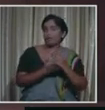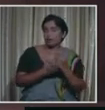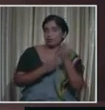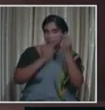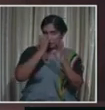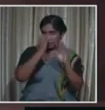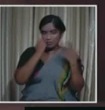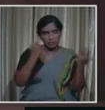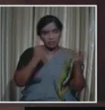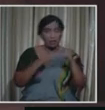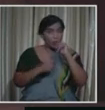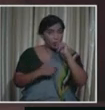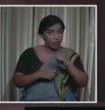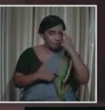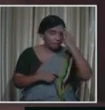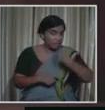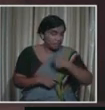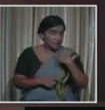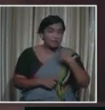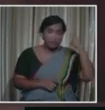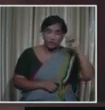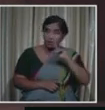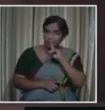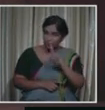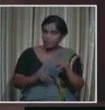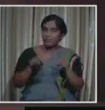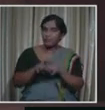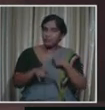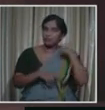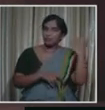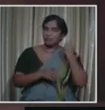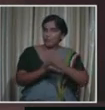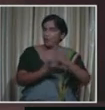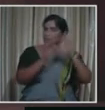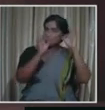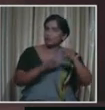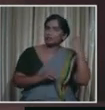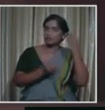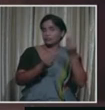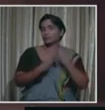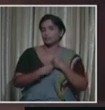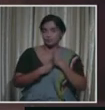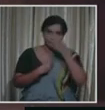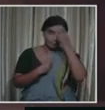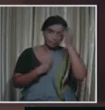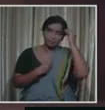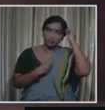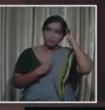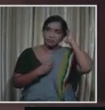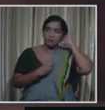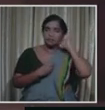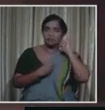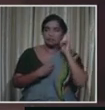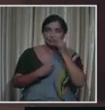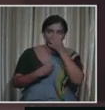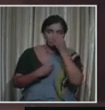එසේ නැතුව ඔබතුමා අවංකව නම් ඊයේ කරලා ද ප්‍රකාශය මට මගේ කතාව කරන්න අවස්ථාව ලබා දීවි හරි ඉන්න